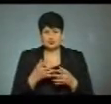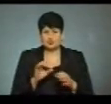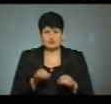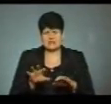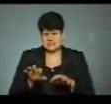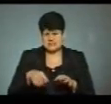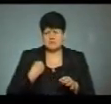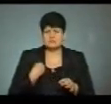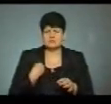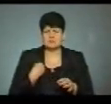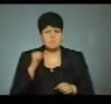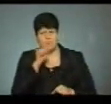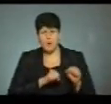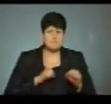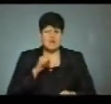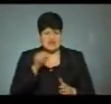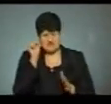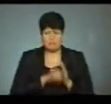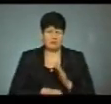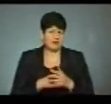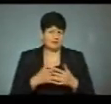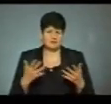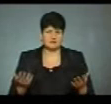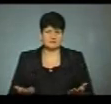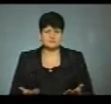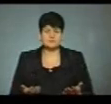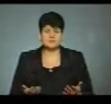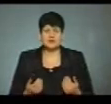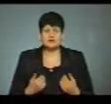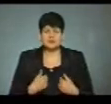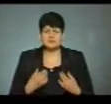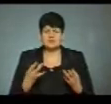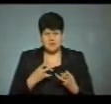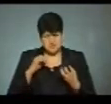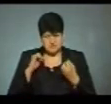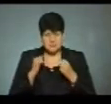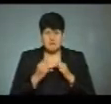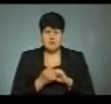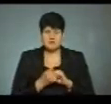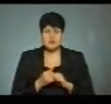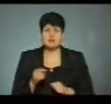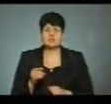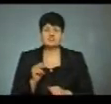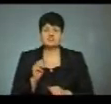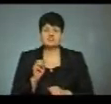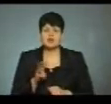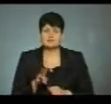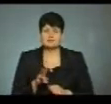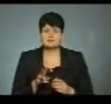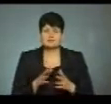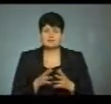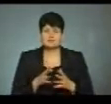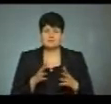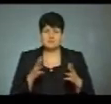віджати, побити, вбити і все. Нам варто запам'ятати, що чим більший попит